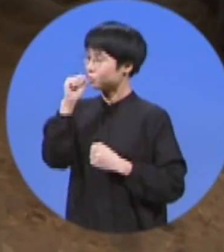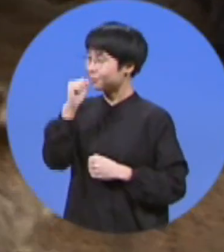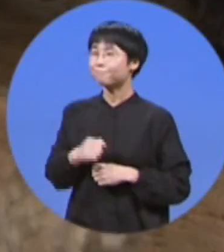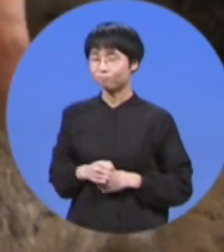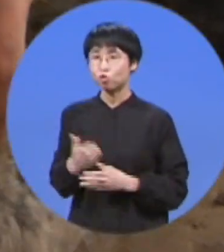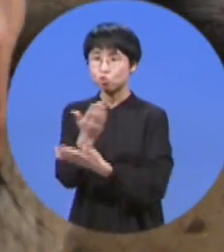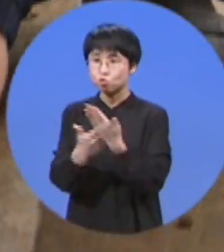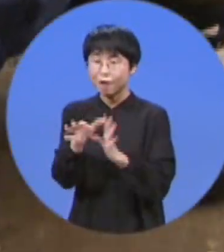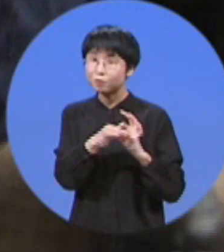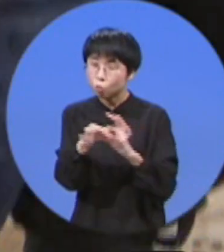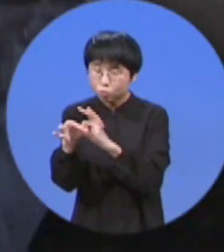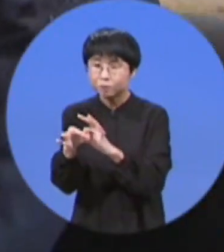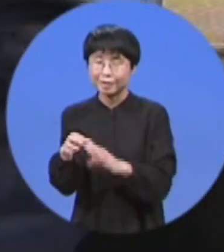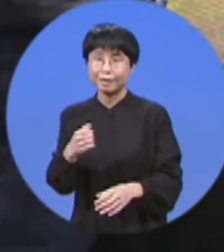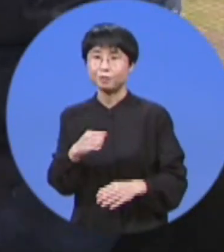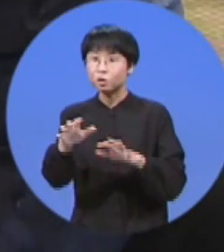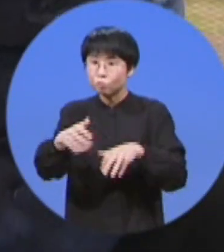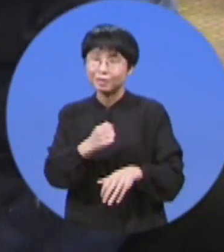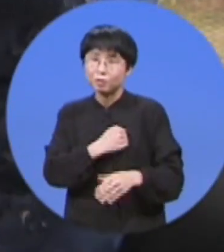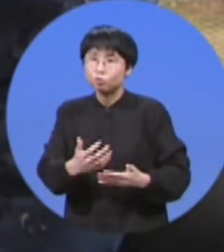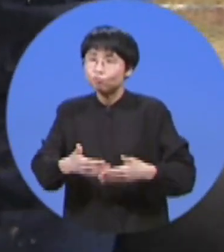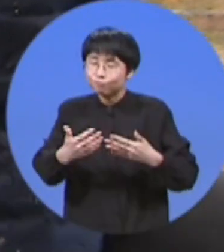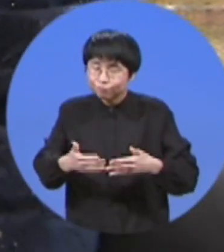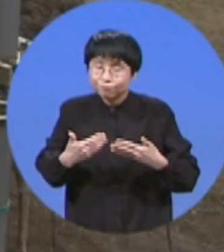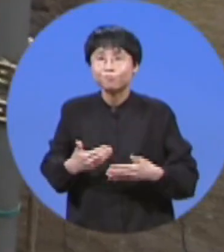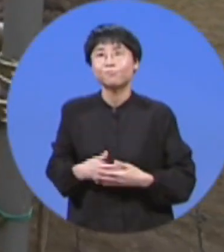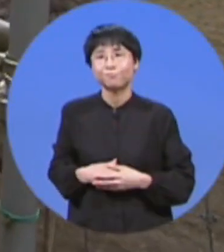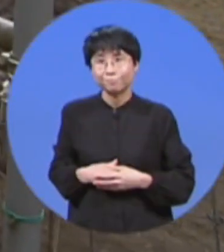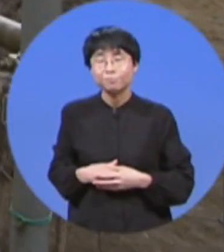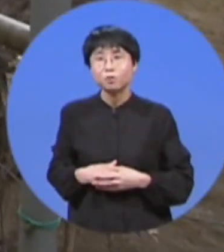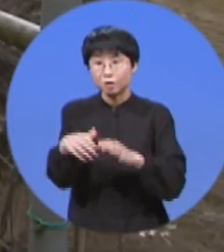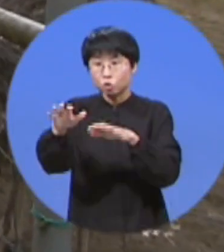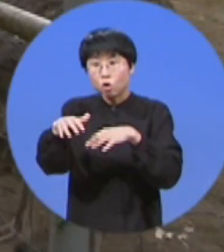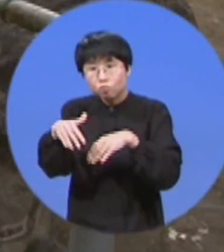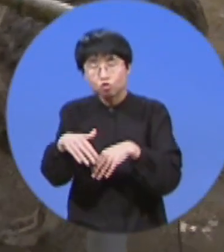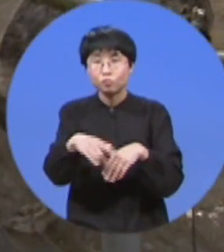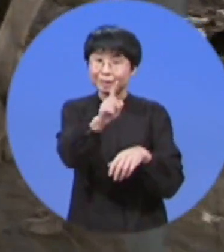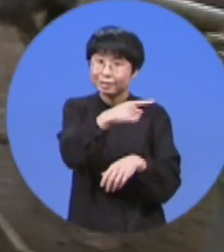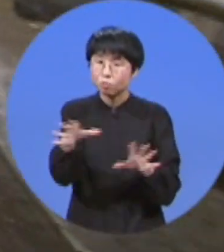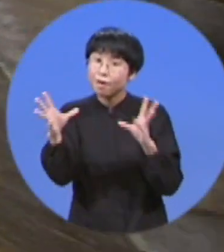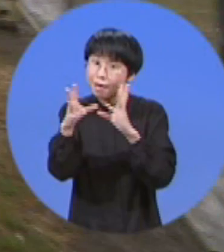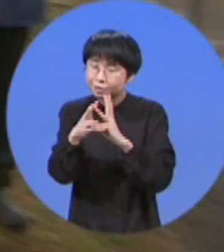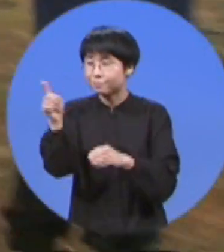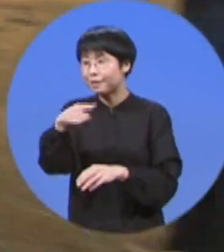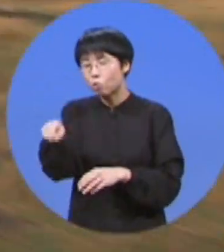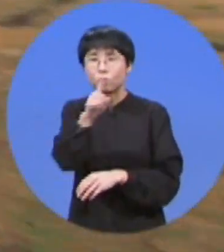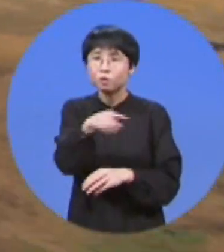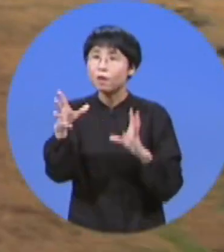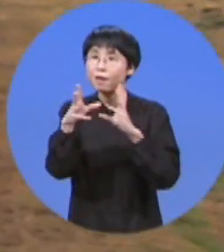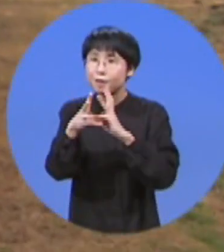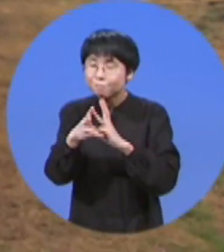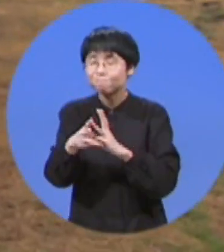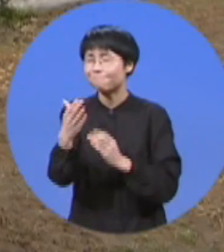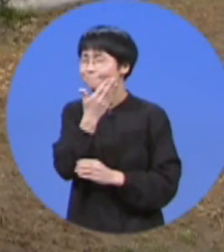れ合うことを通して。動物の、ね、命のぬくもりとか、あの動物と人との縁、人と人との縁とかをす